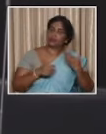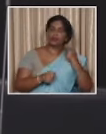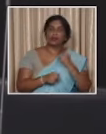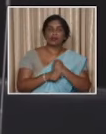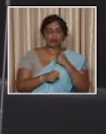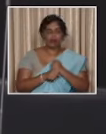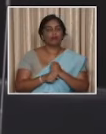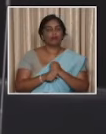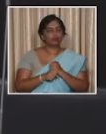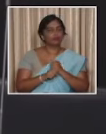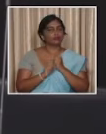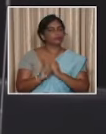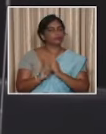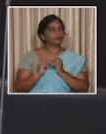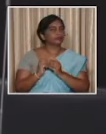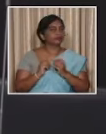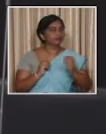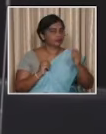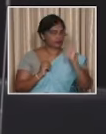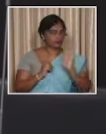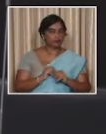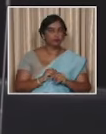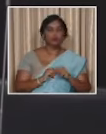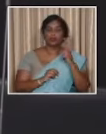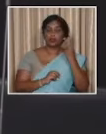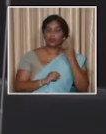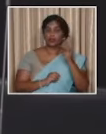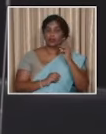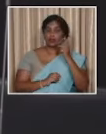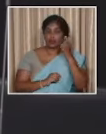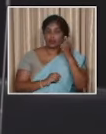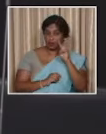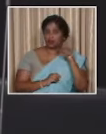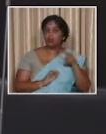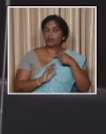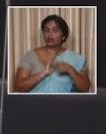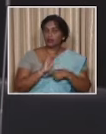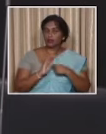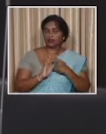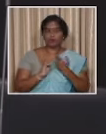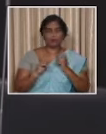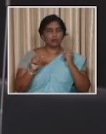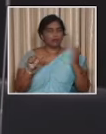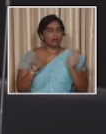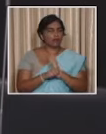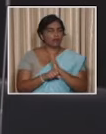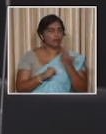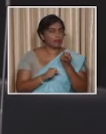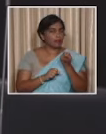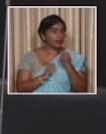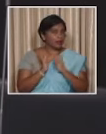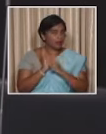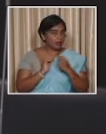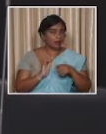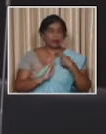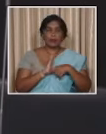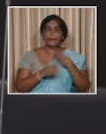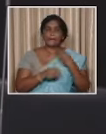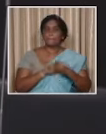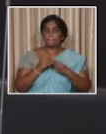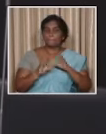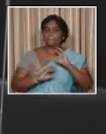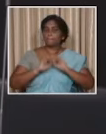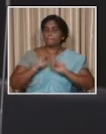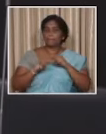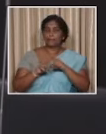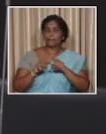වුණත් ඒ මට්ටම පවත්වාගෙන යා යුතුයි. 2013 දී මේ රටේ නොපියූ ණය ප්‍රමාණය දළදේශීය නිෂ්පාදනයේ